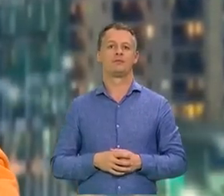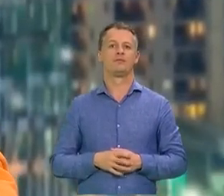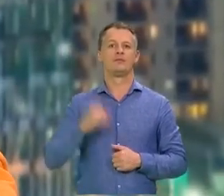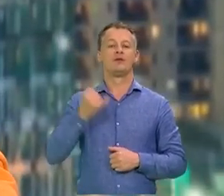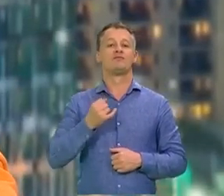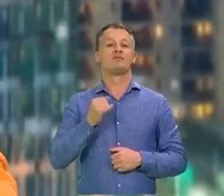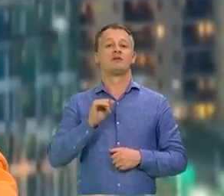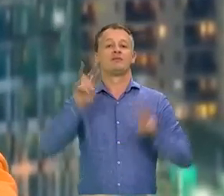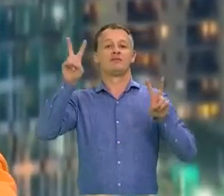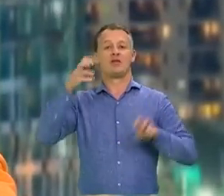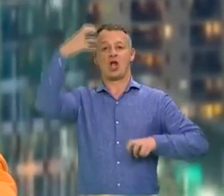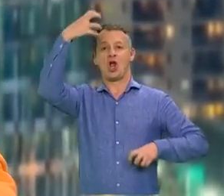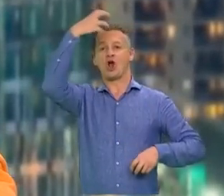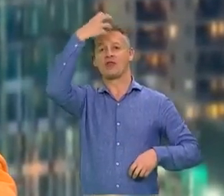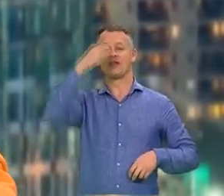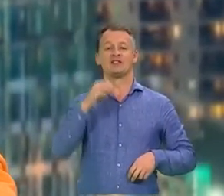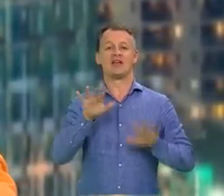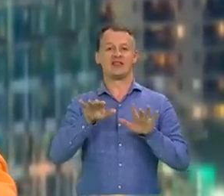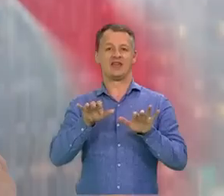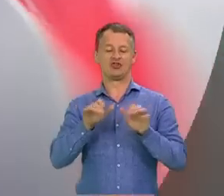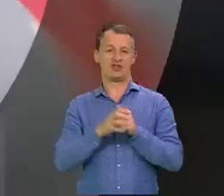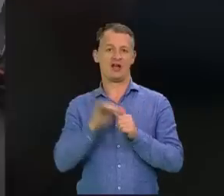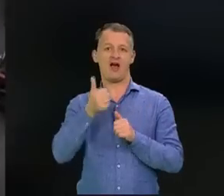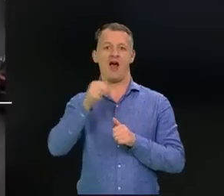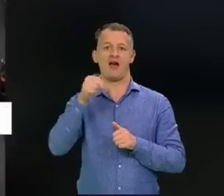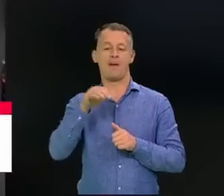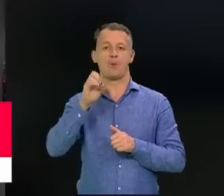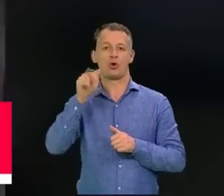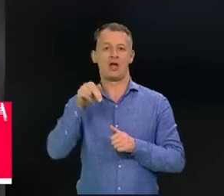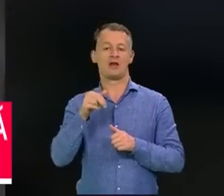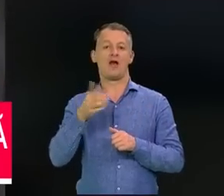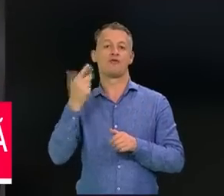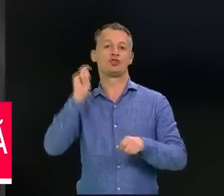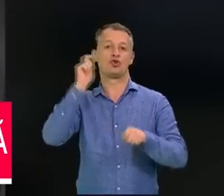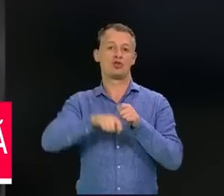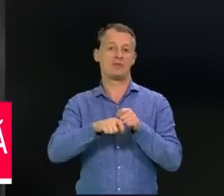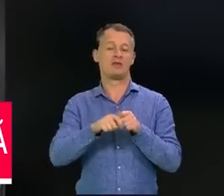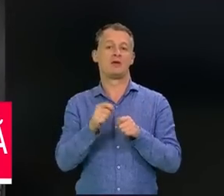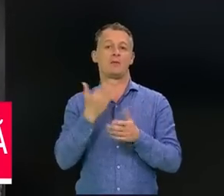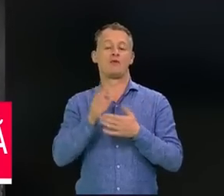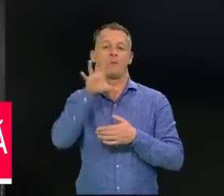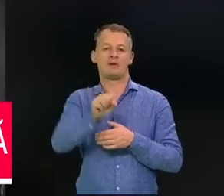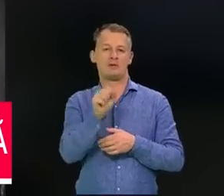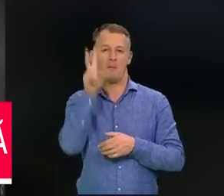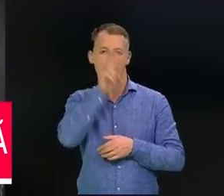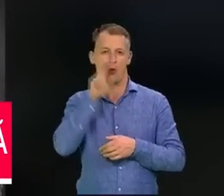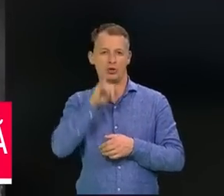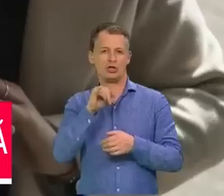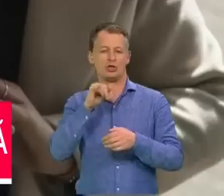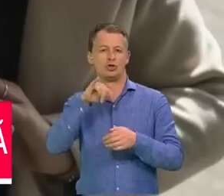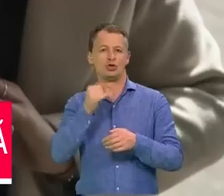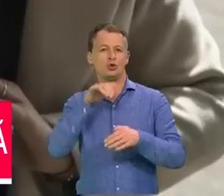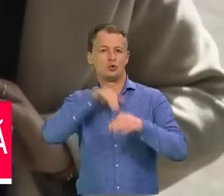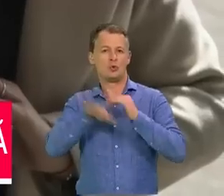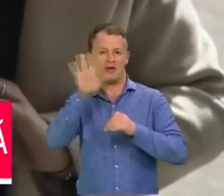Contesa digitală a fost condamnată, vlogărița Ana Morodan, care a produs un accident băută și sub influența drogurilor, a primit o pedeapsă